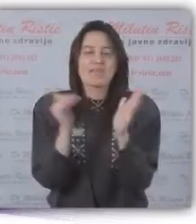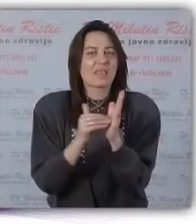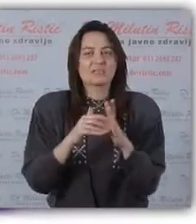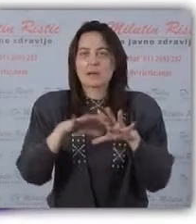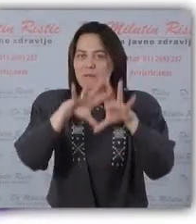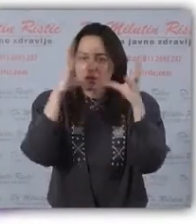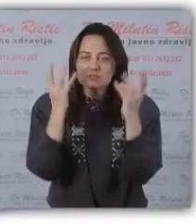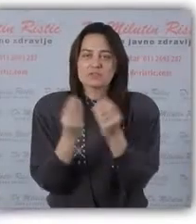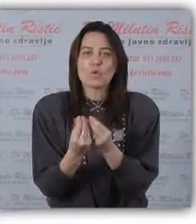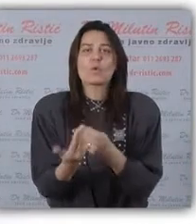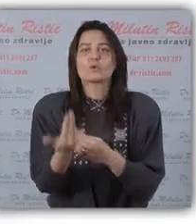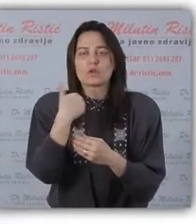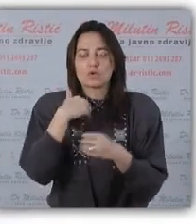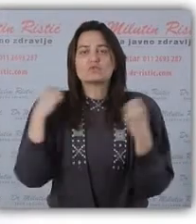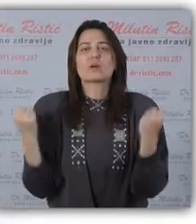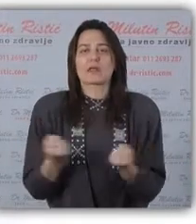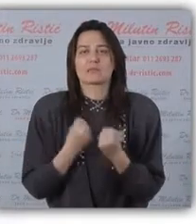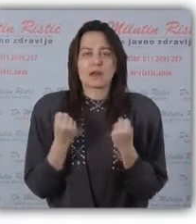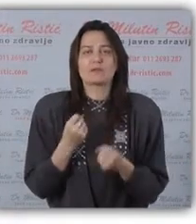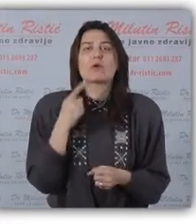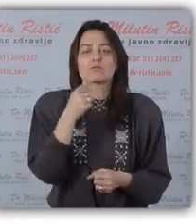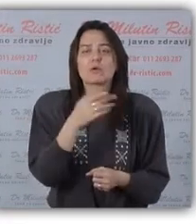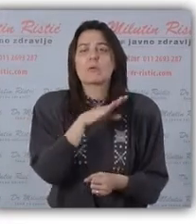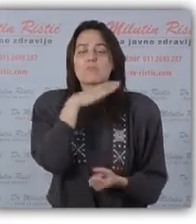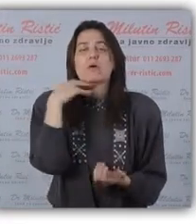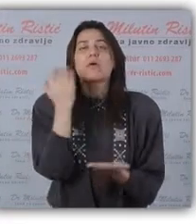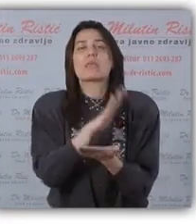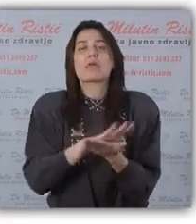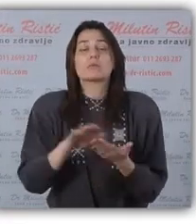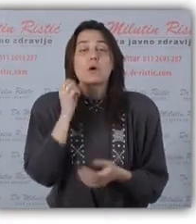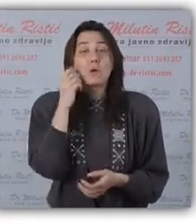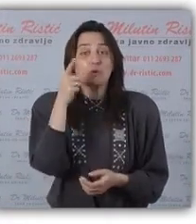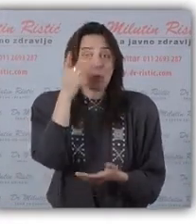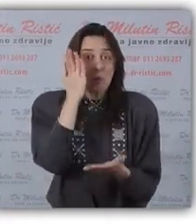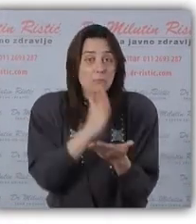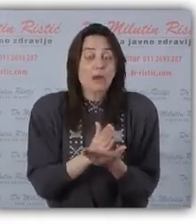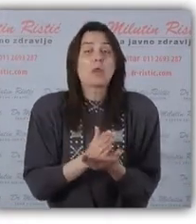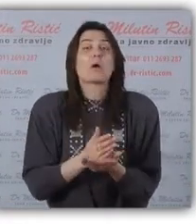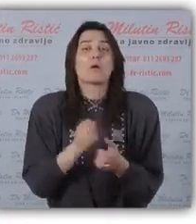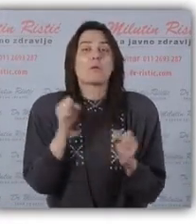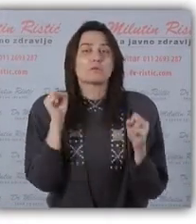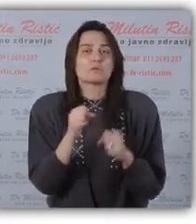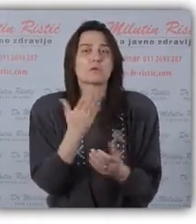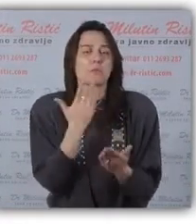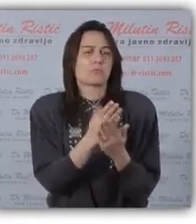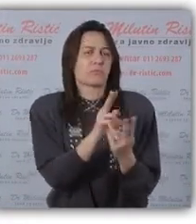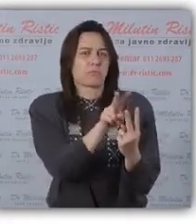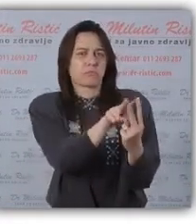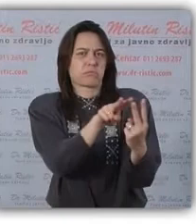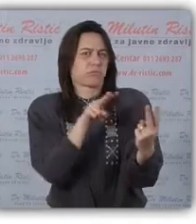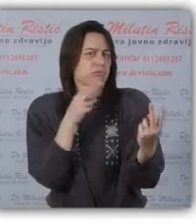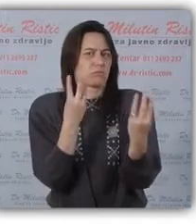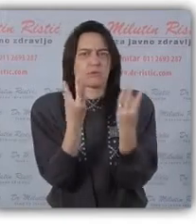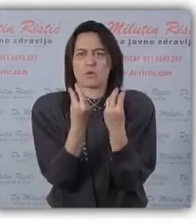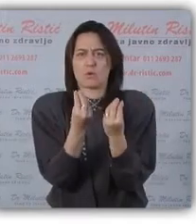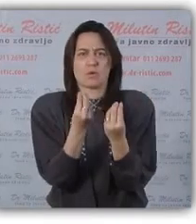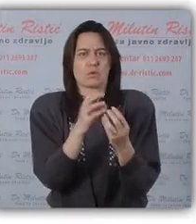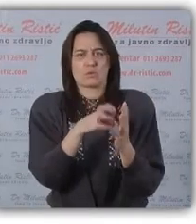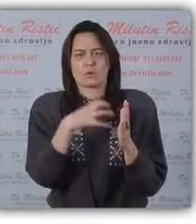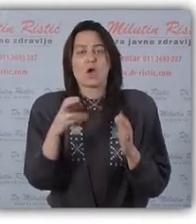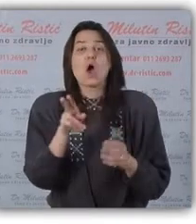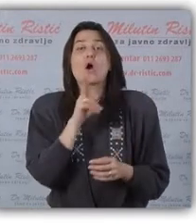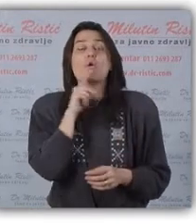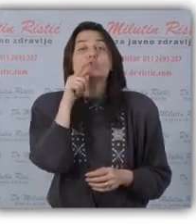sigurno ne trebaju svi da dođu na pregled. To je veoma jednostavno. Kad bi to tako bilo, onda bi stvarno red bio previše dugačak.